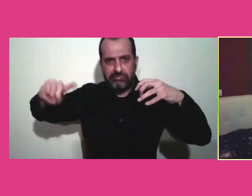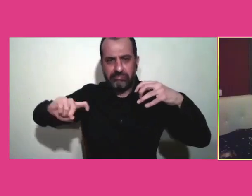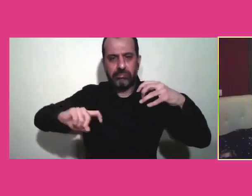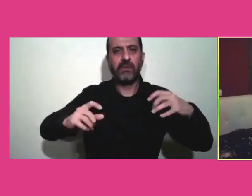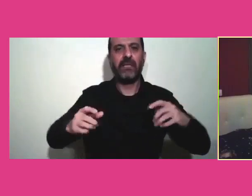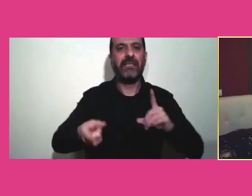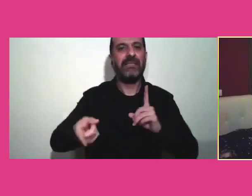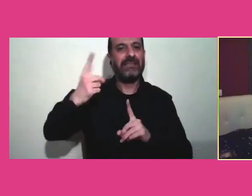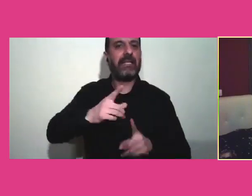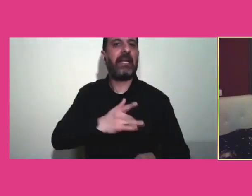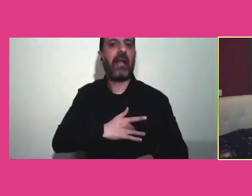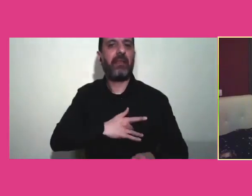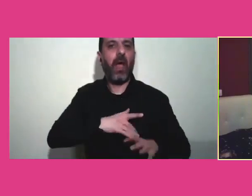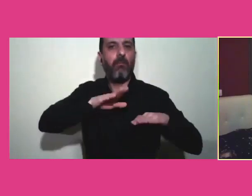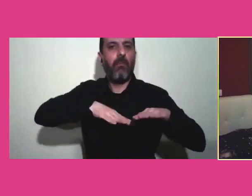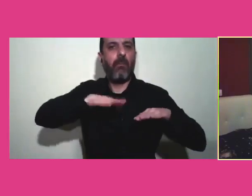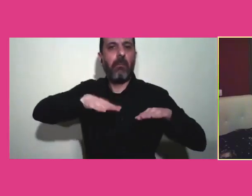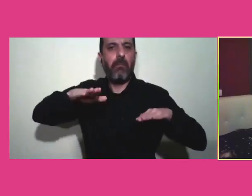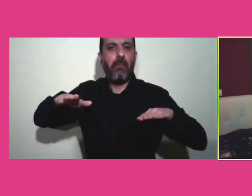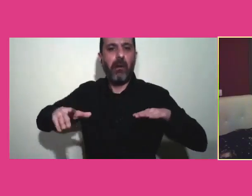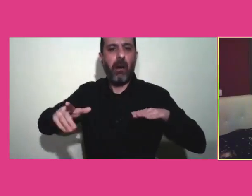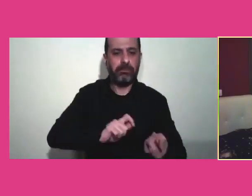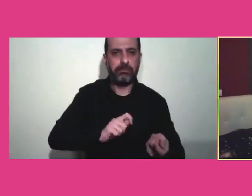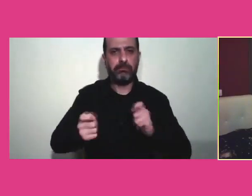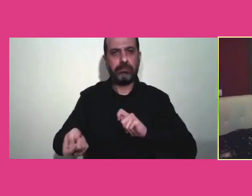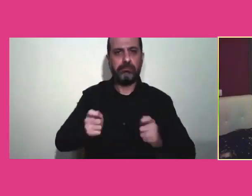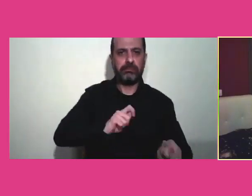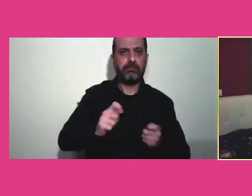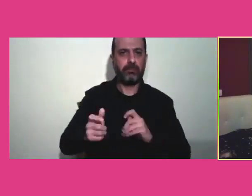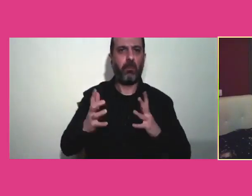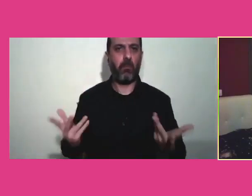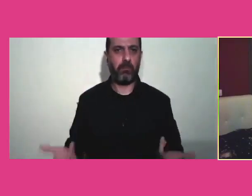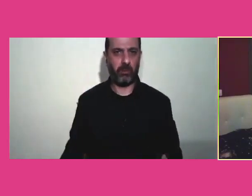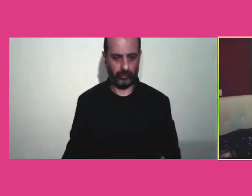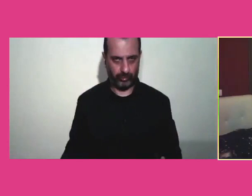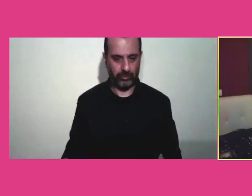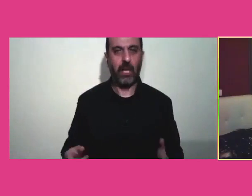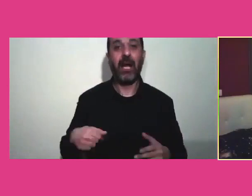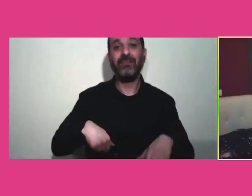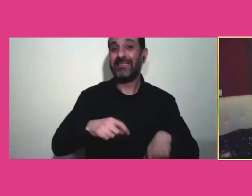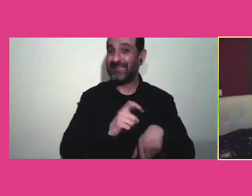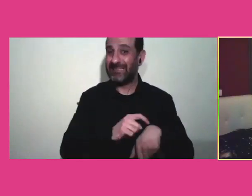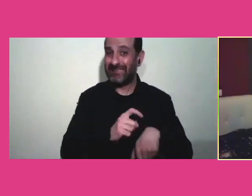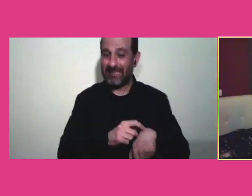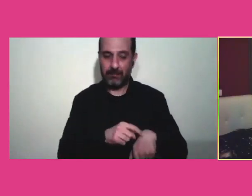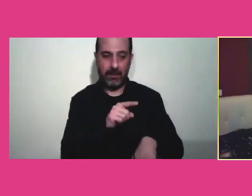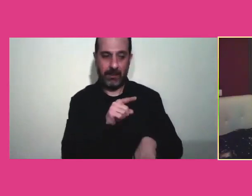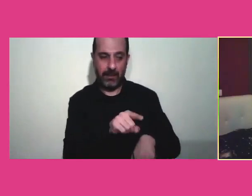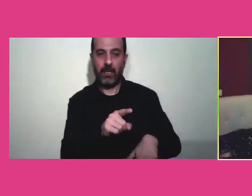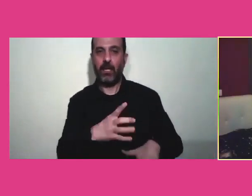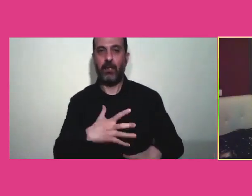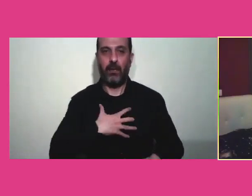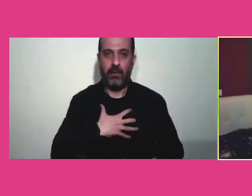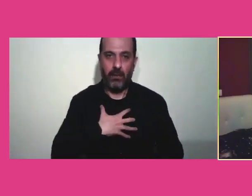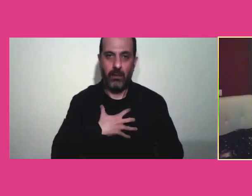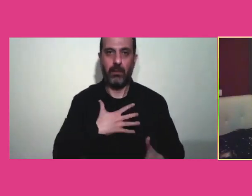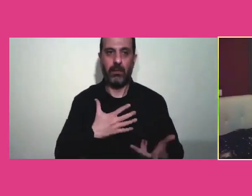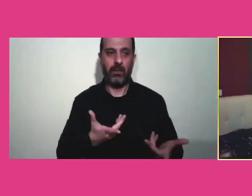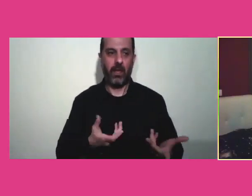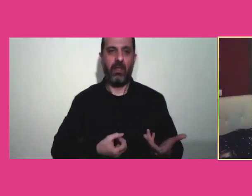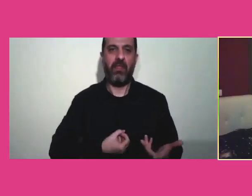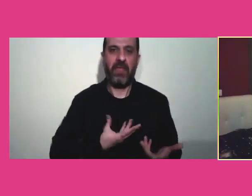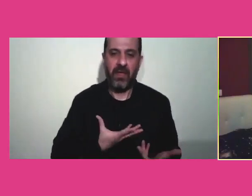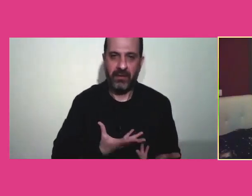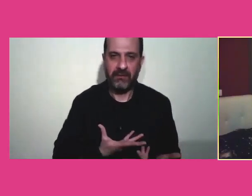καρδιακού ρυθμού. Και τα δύο πράγματα που κατανοούμε καλά όταν σχετίζονται με τα επίπεδα της διάθεσης και του στρες, τα οποία